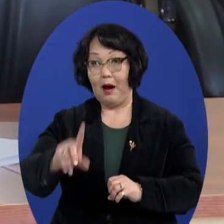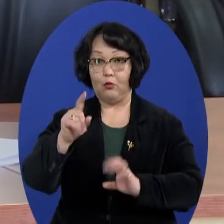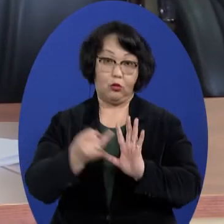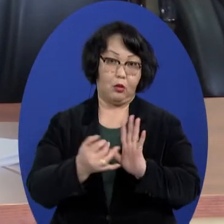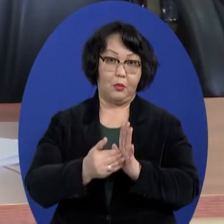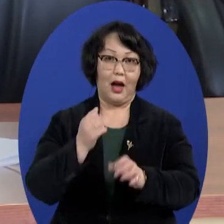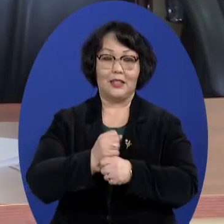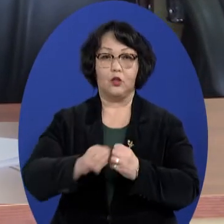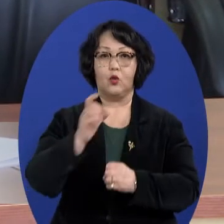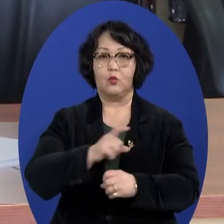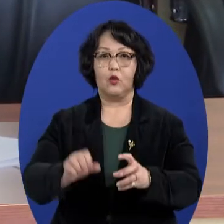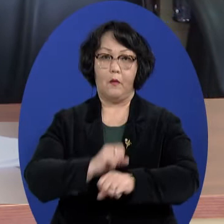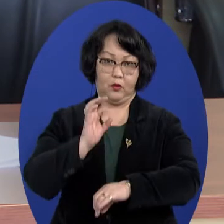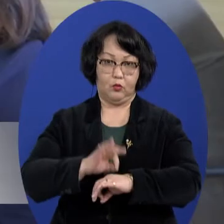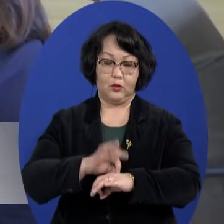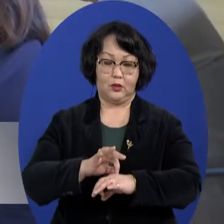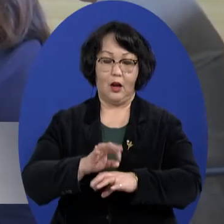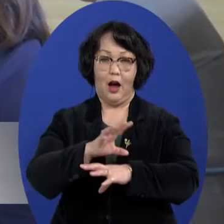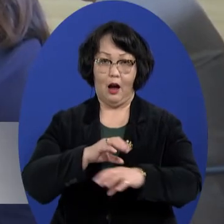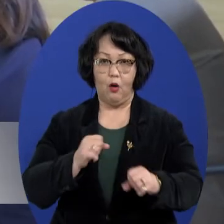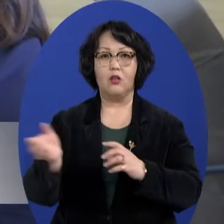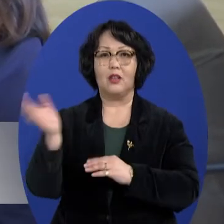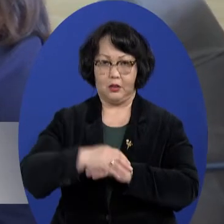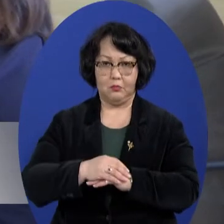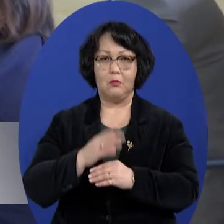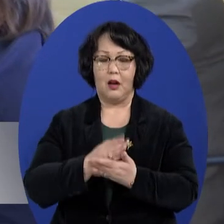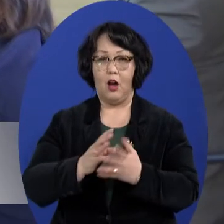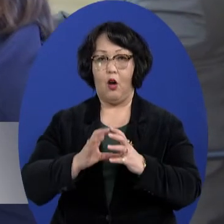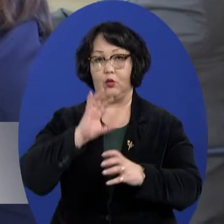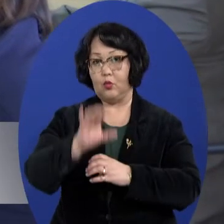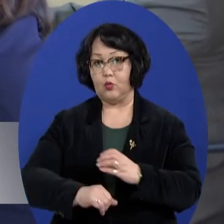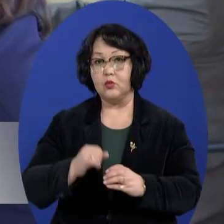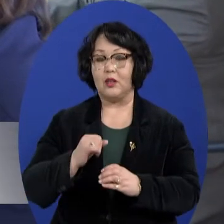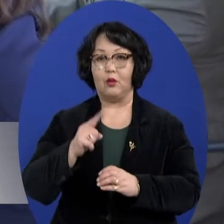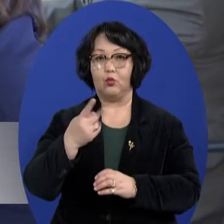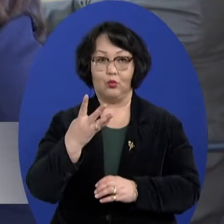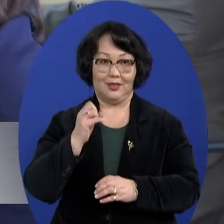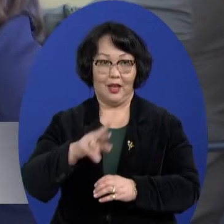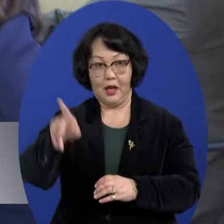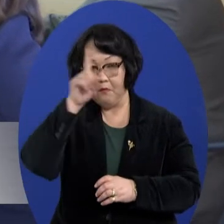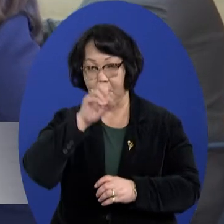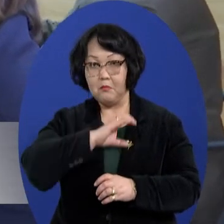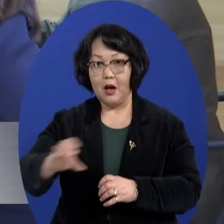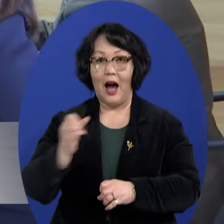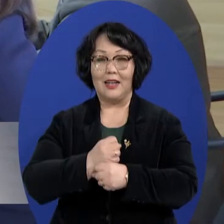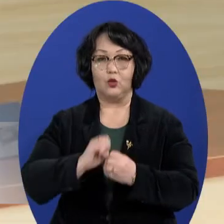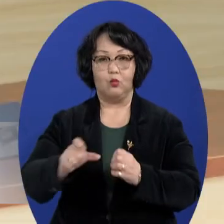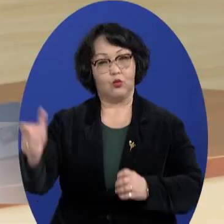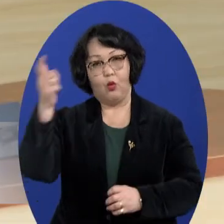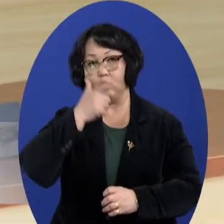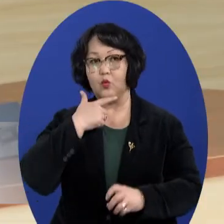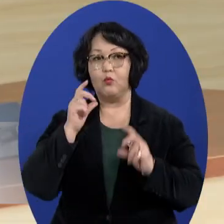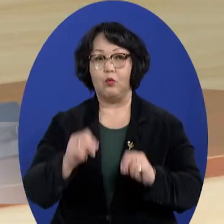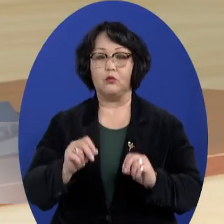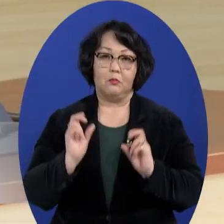17,000 ажилчин COVID-19-ийн халдвараар нас барсан байна. Дэлхийд даяар 14 сая сувилахуун мэрэгчлэлтний хомсдолд орох